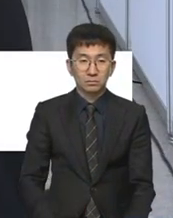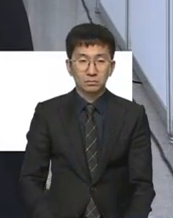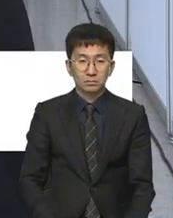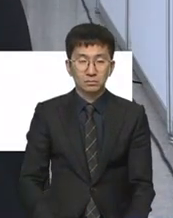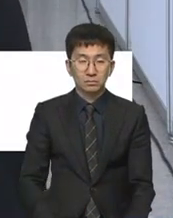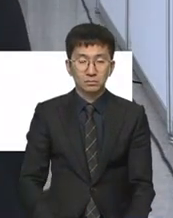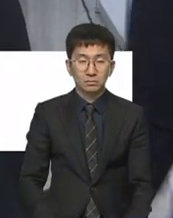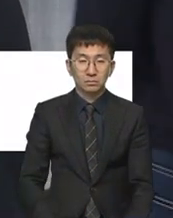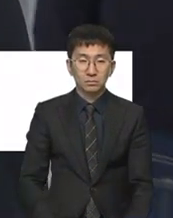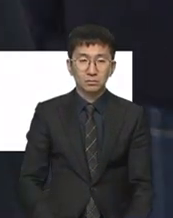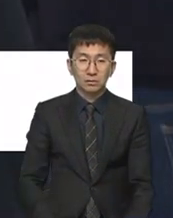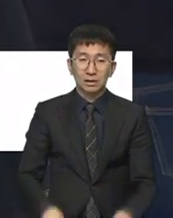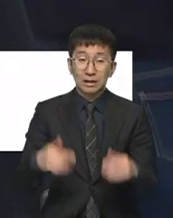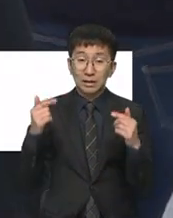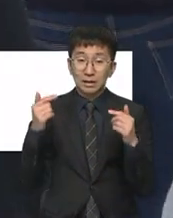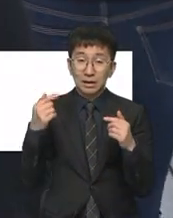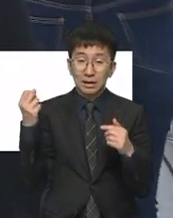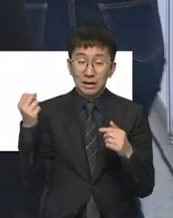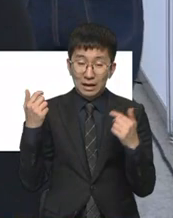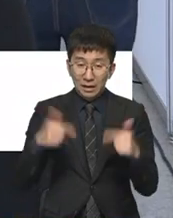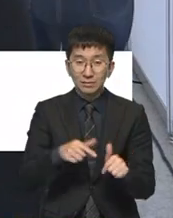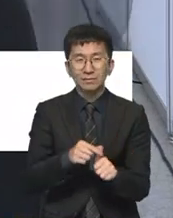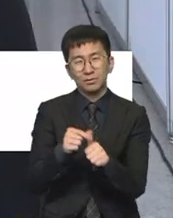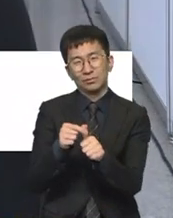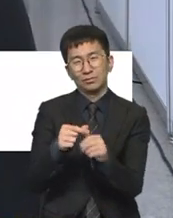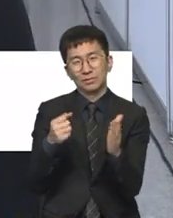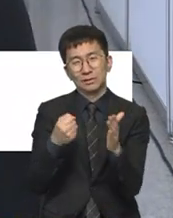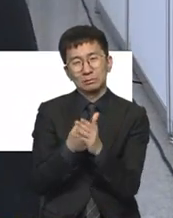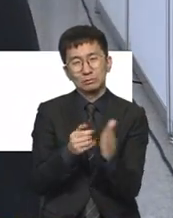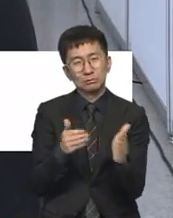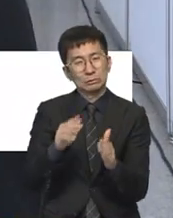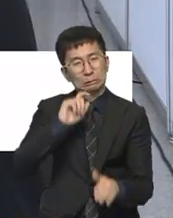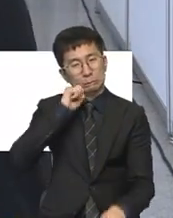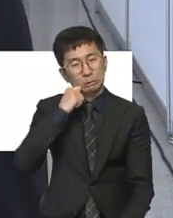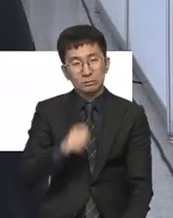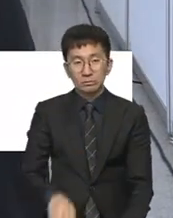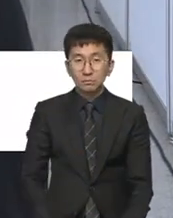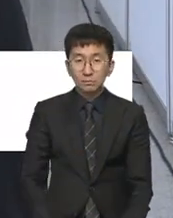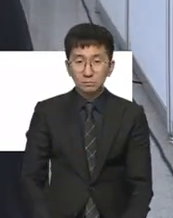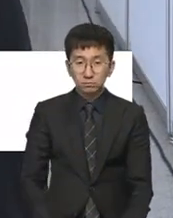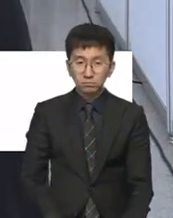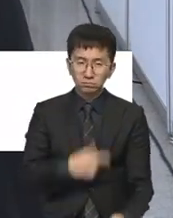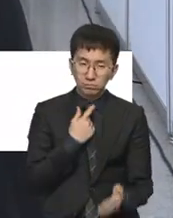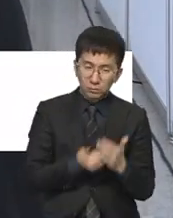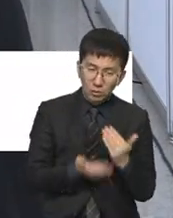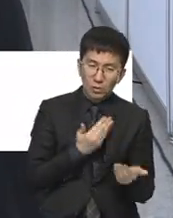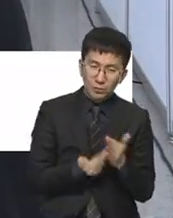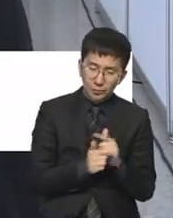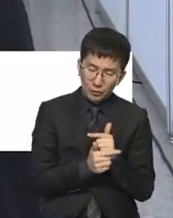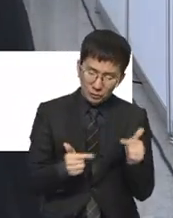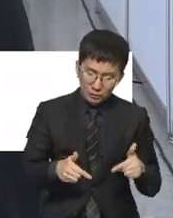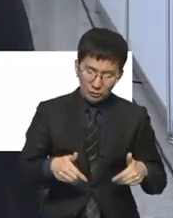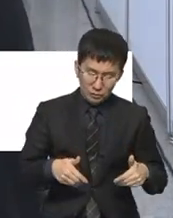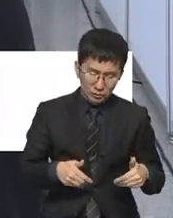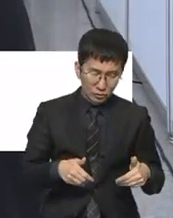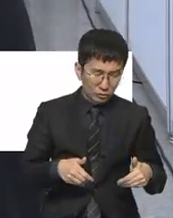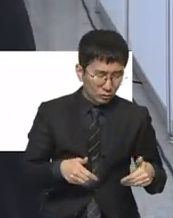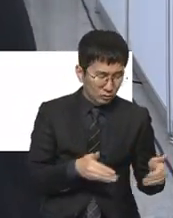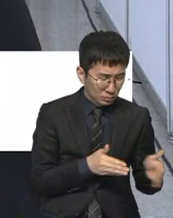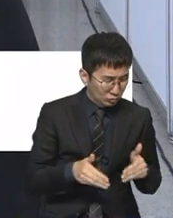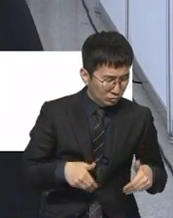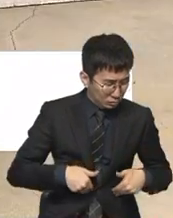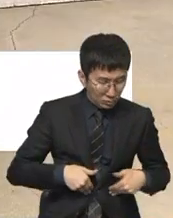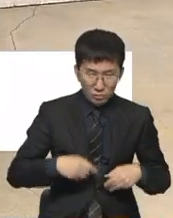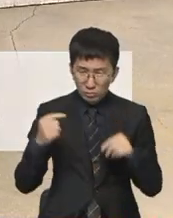보니까 준비하는 데 있어서 계속 어려움을 겪고 있더라고요. 다들 취업 스펙도 준비하고 또 면접도